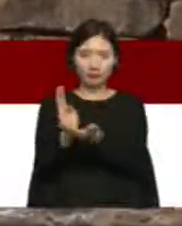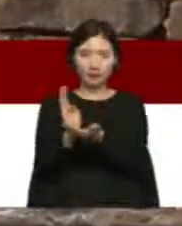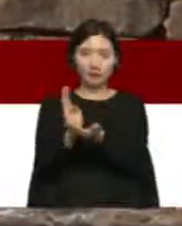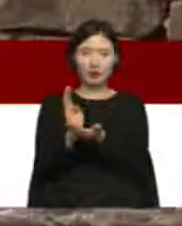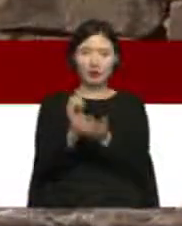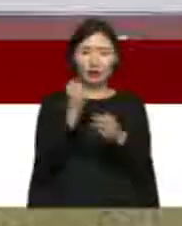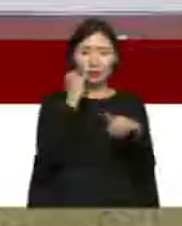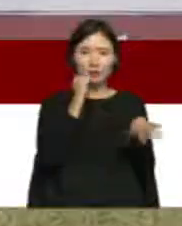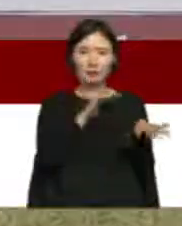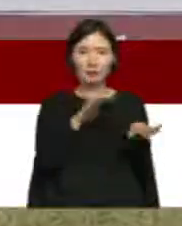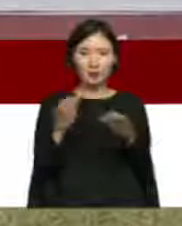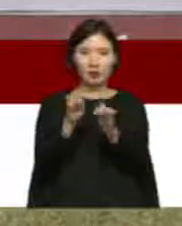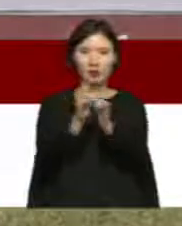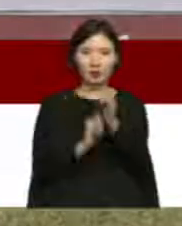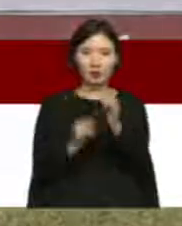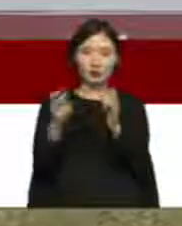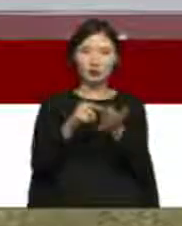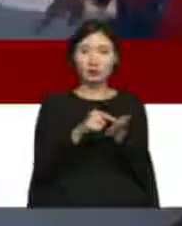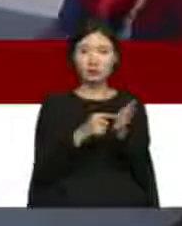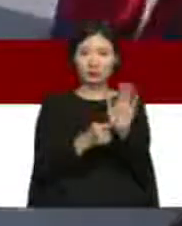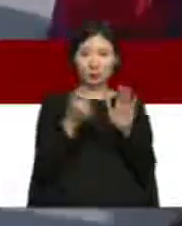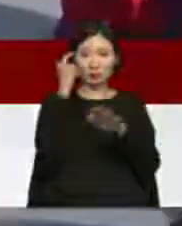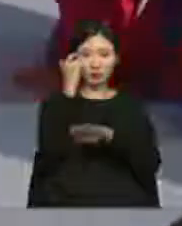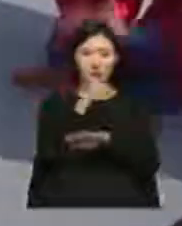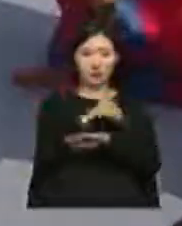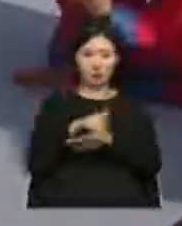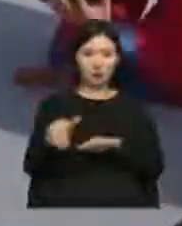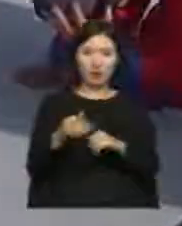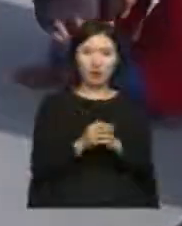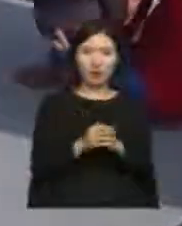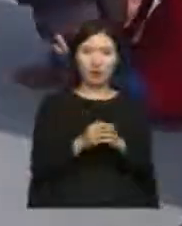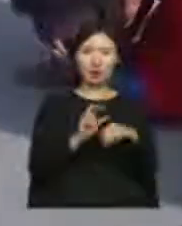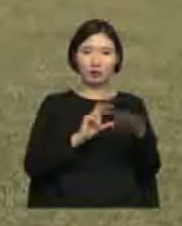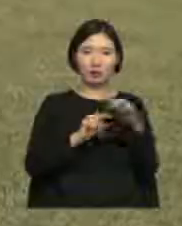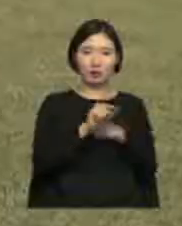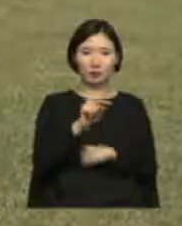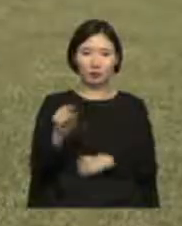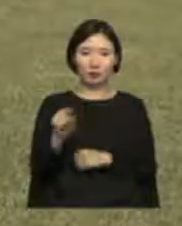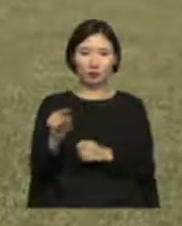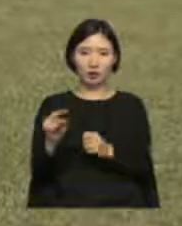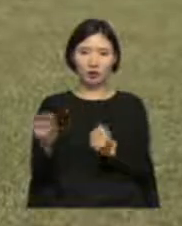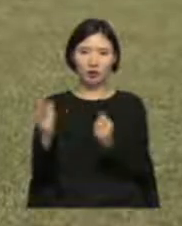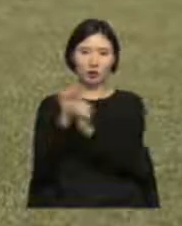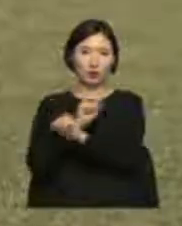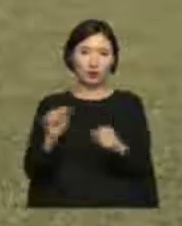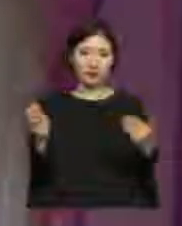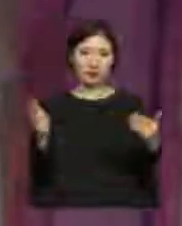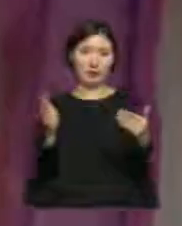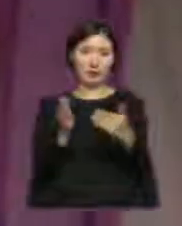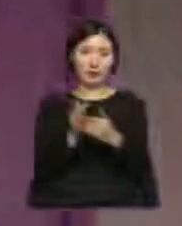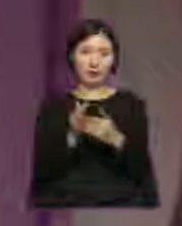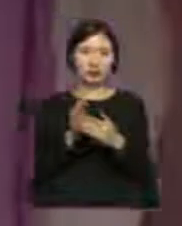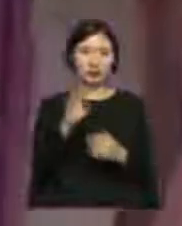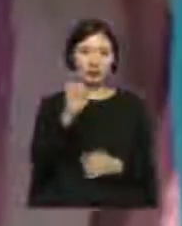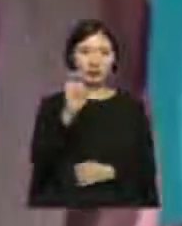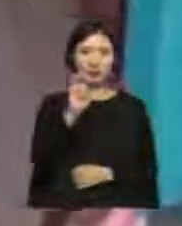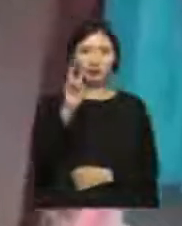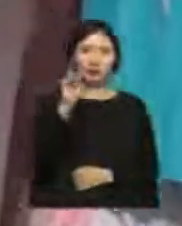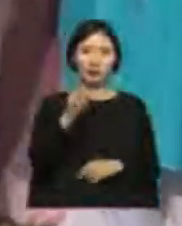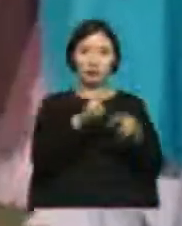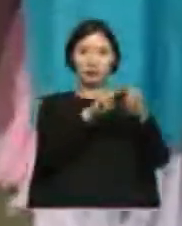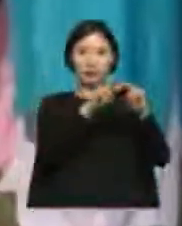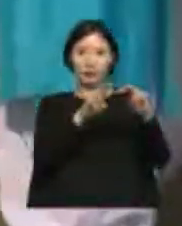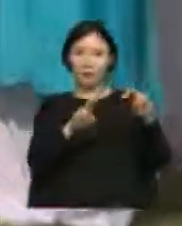해상 역사를 재현 할 예정입니다 또 몽촌토성역 에서 평화의 광장 까지 이어지는 길이 40m 의 진